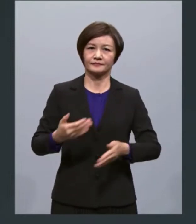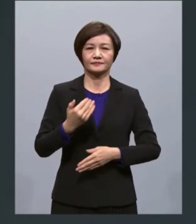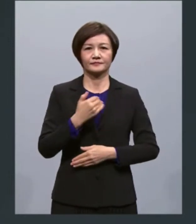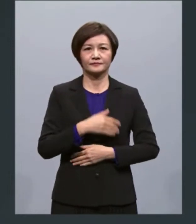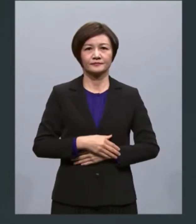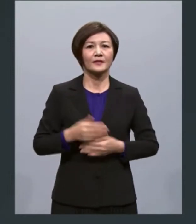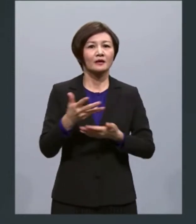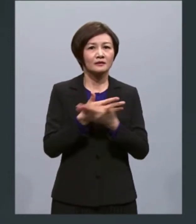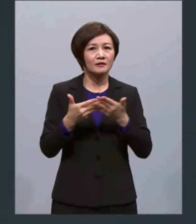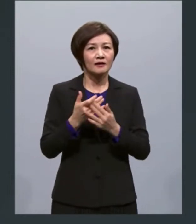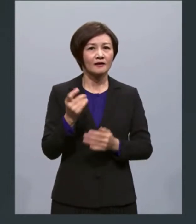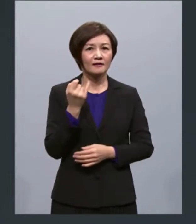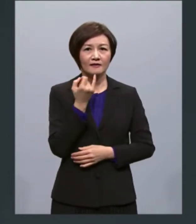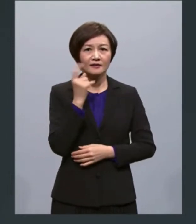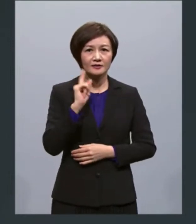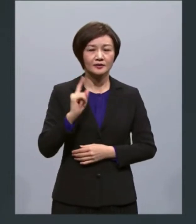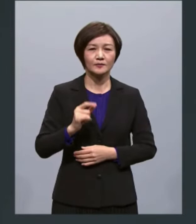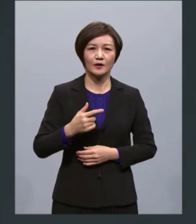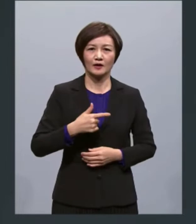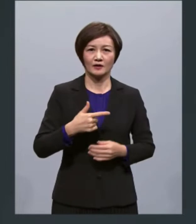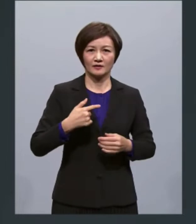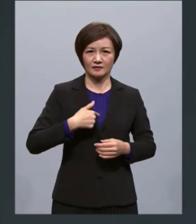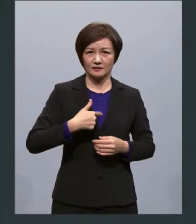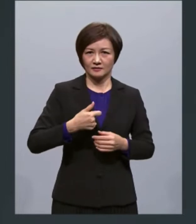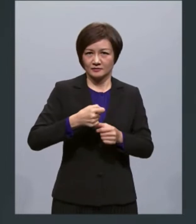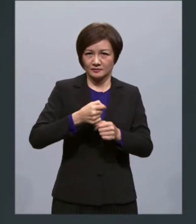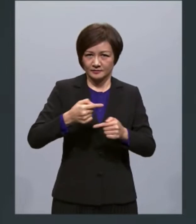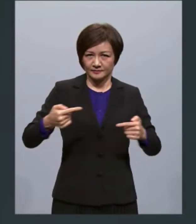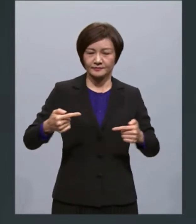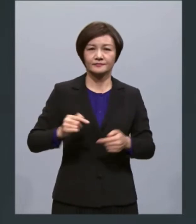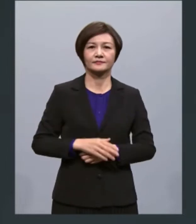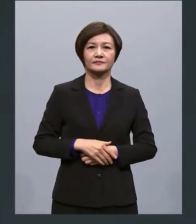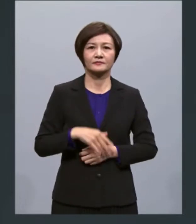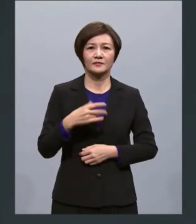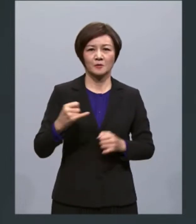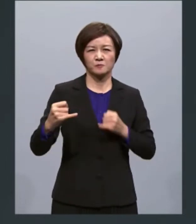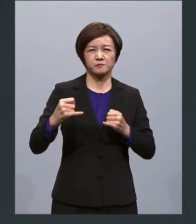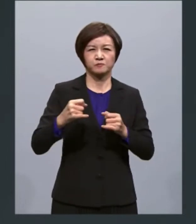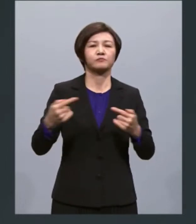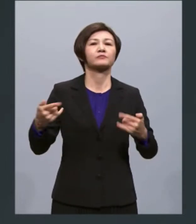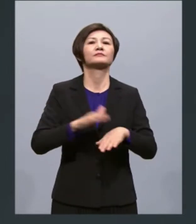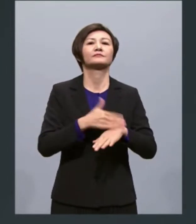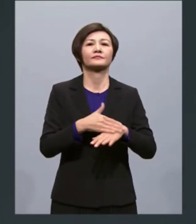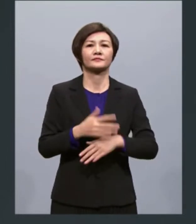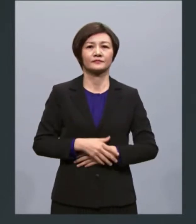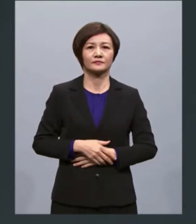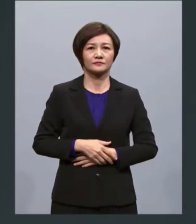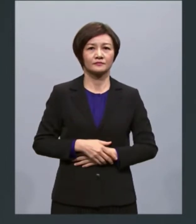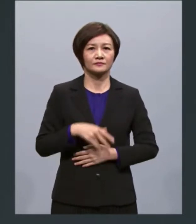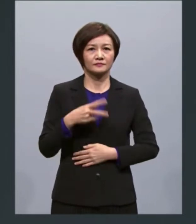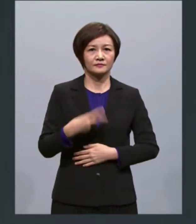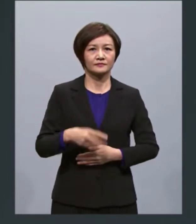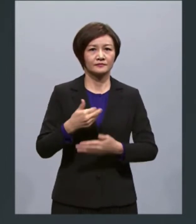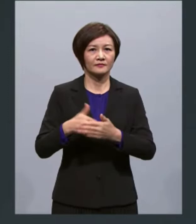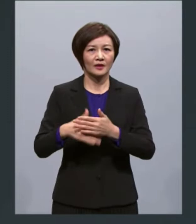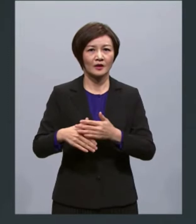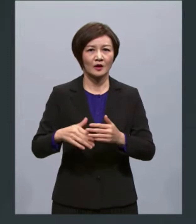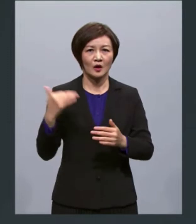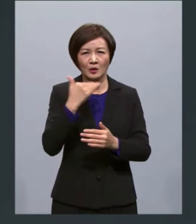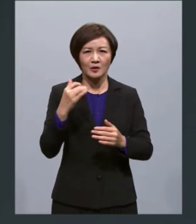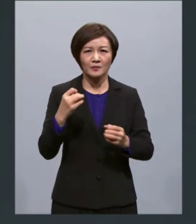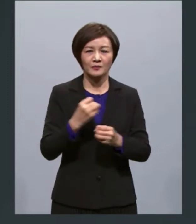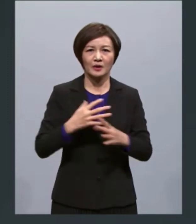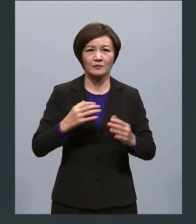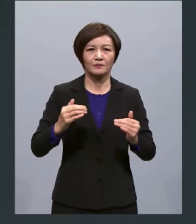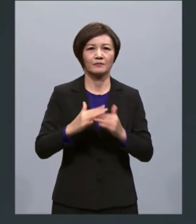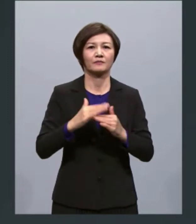交流可以增加彼此的善意，最起码避免恶意继续上升，然后也减少了擦枪走火的危